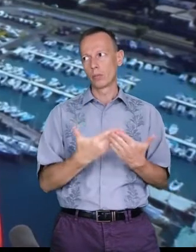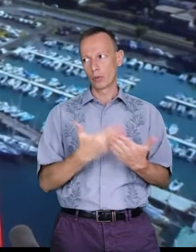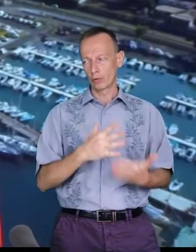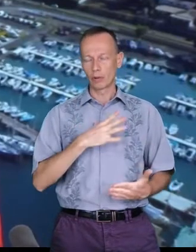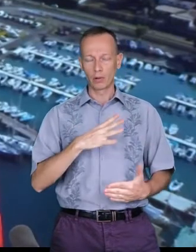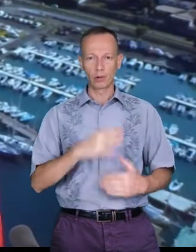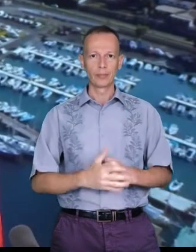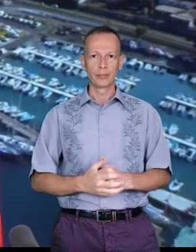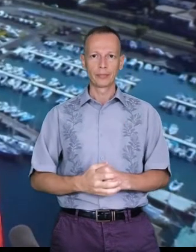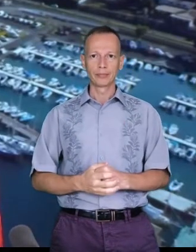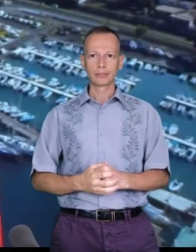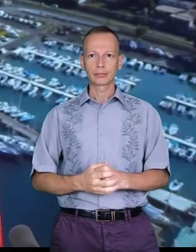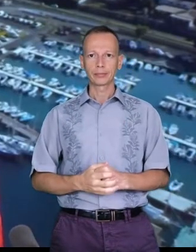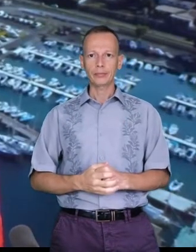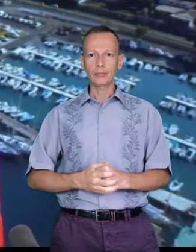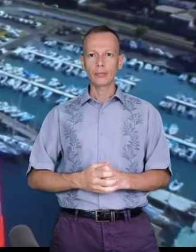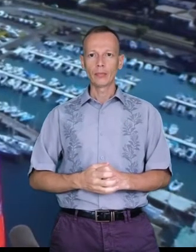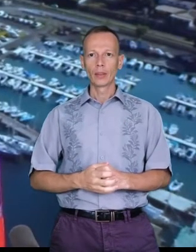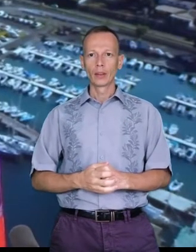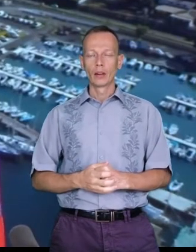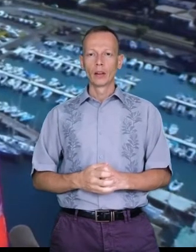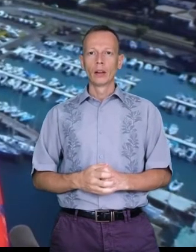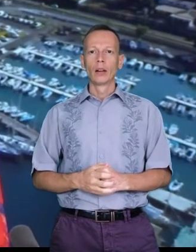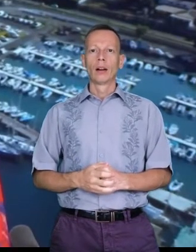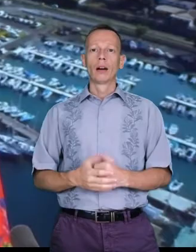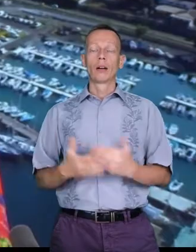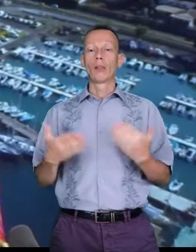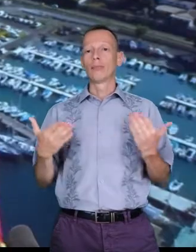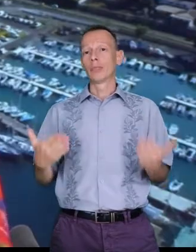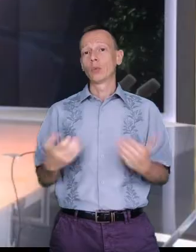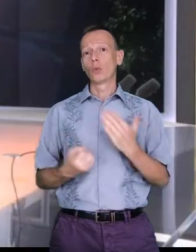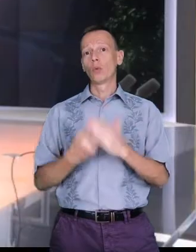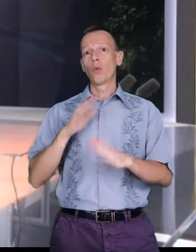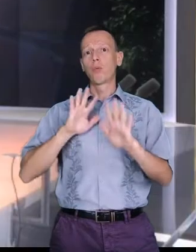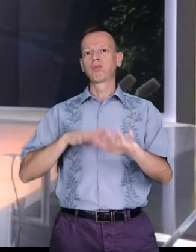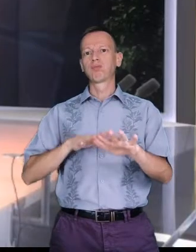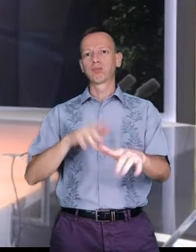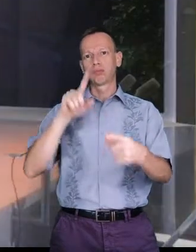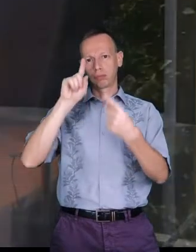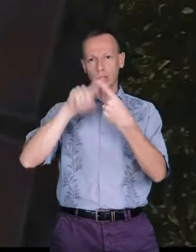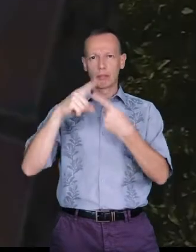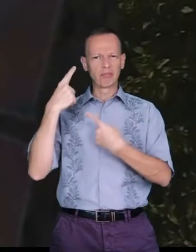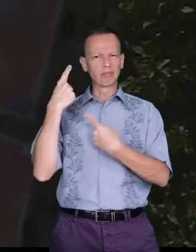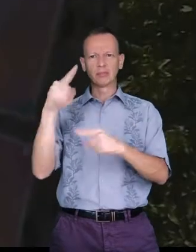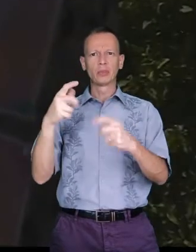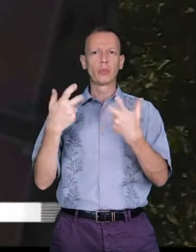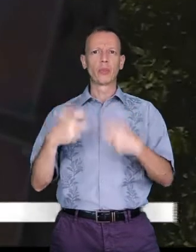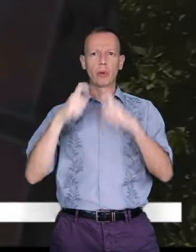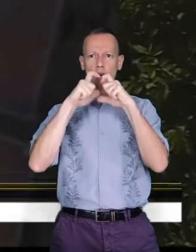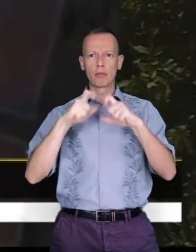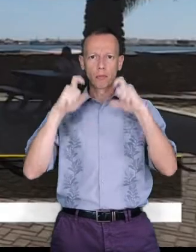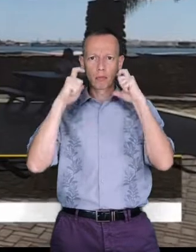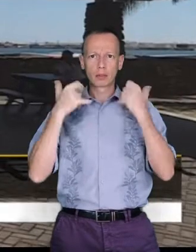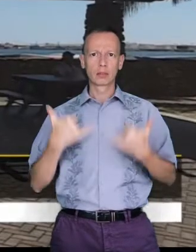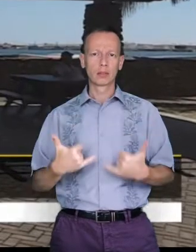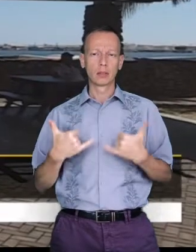Merci Lucille et Mirko pour toutes ces précisions. Un mouvement citoyen baptisé Stop à la mascarade s'élève contre l'obligation du